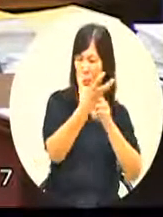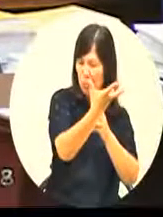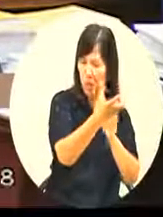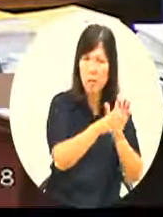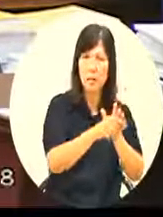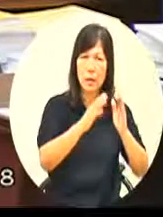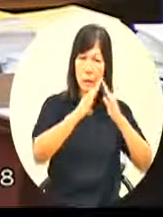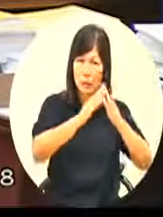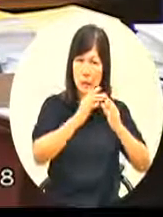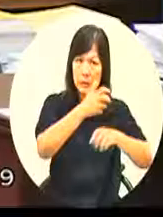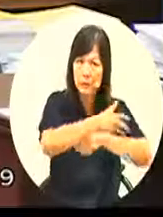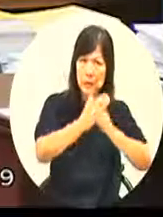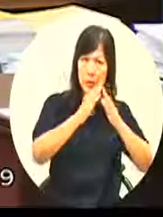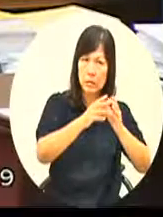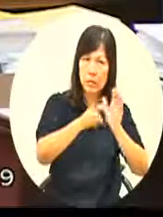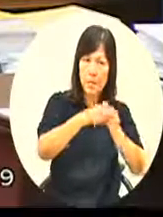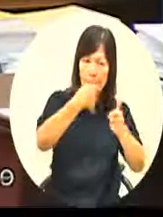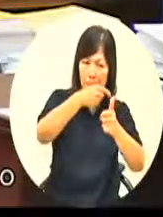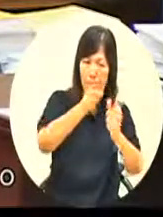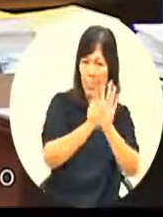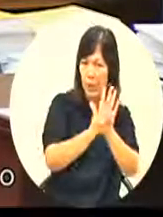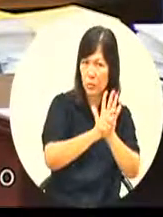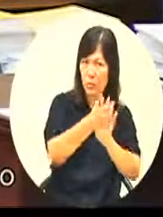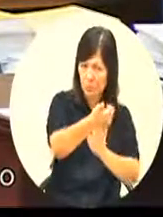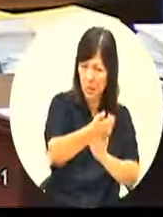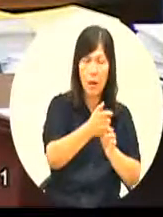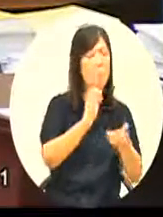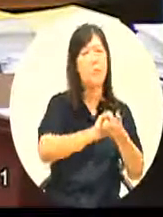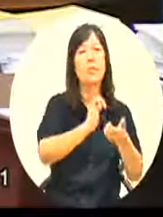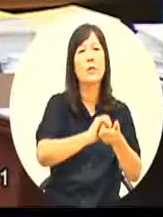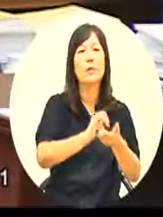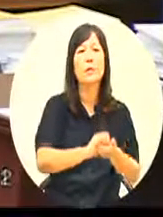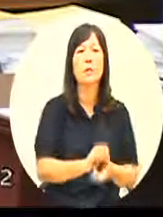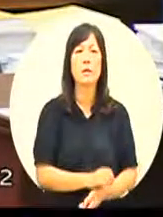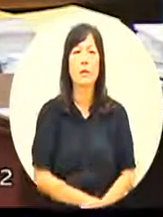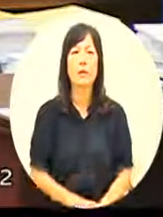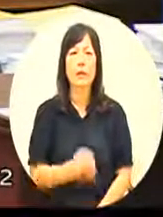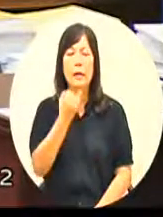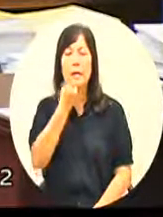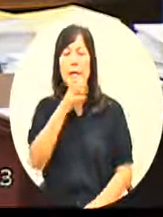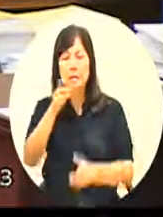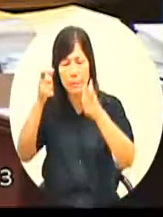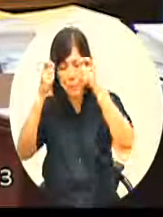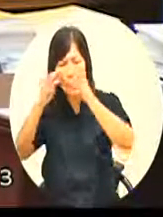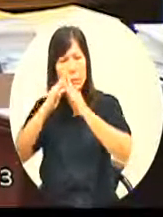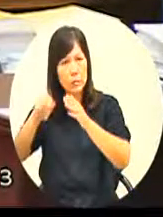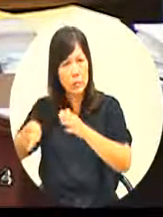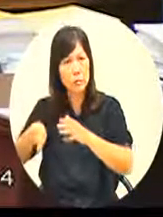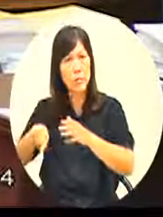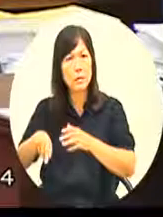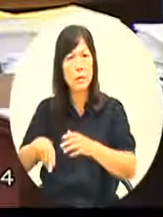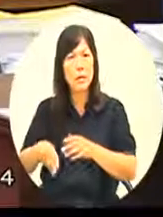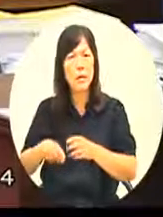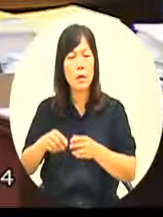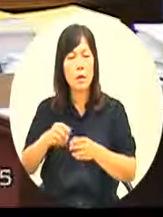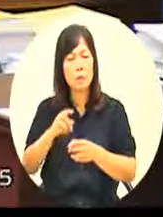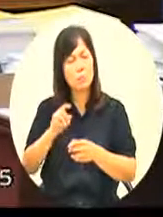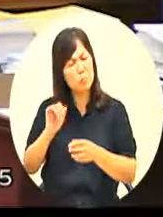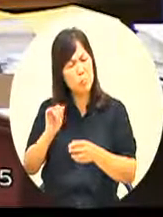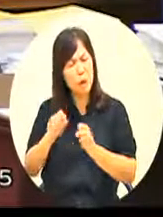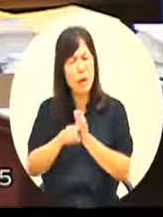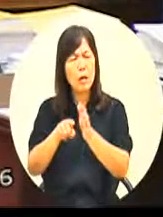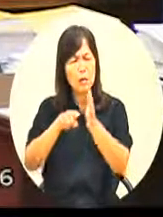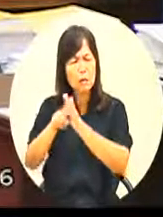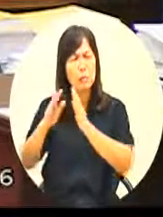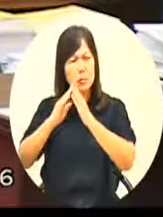县市，它的教育的表现才会变得好。可是我们高雄市好说歹说也是直辖